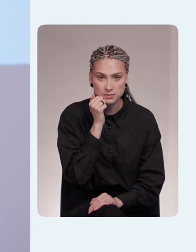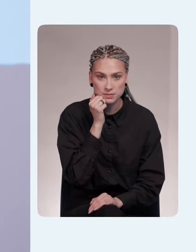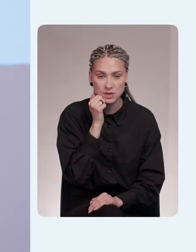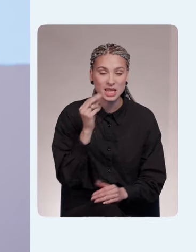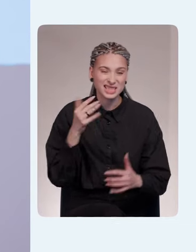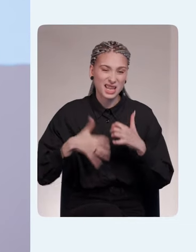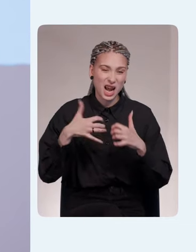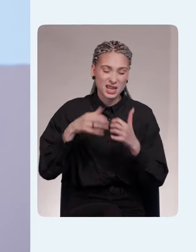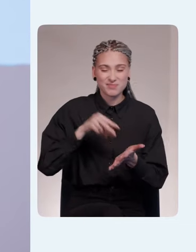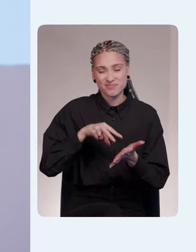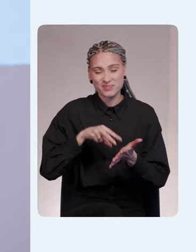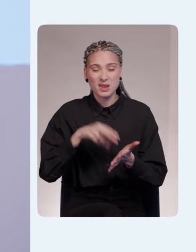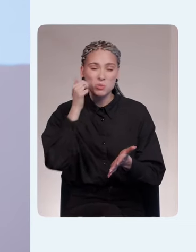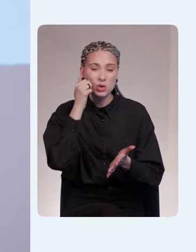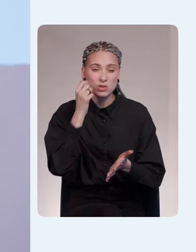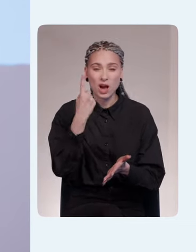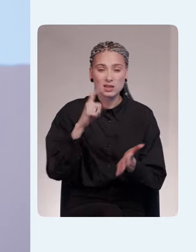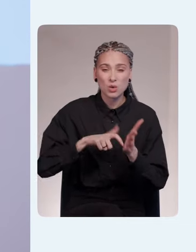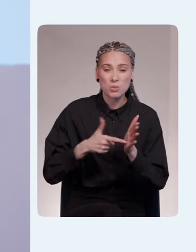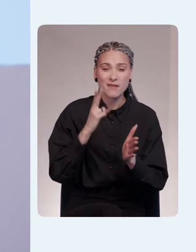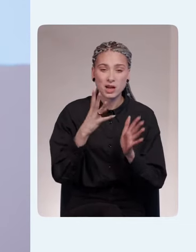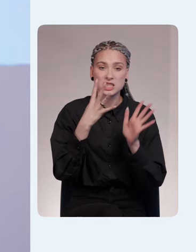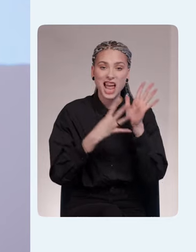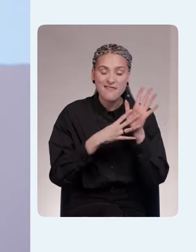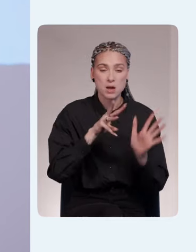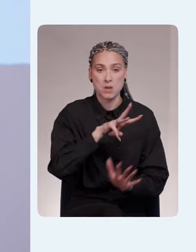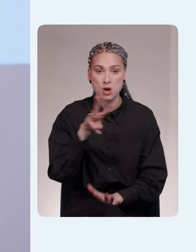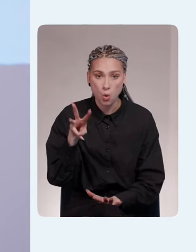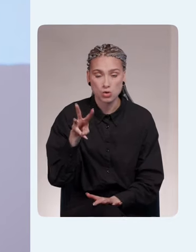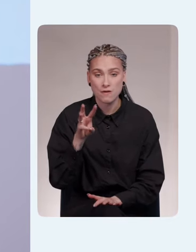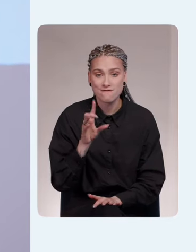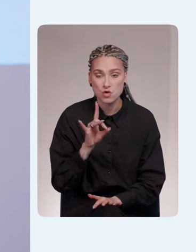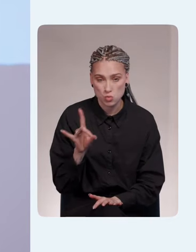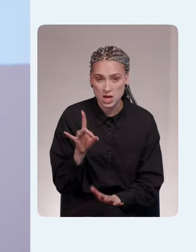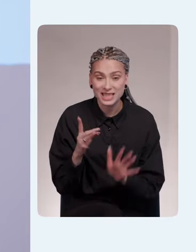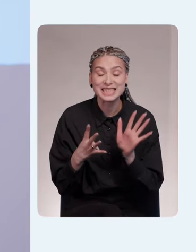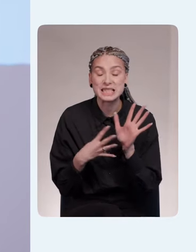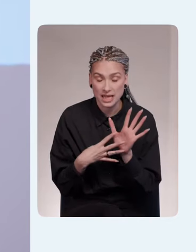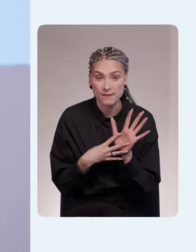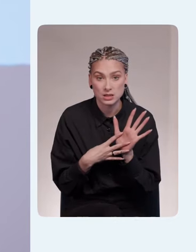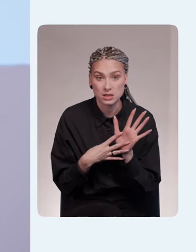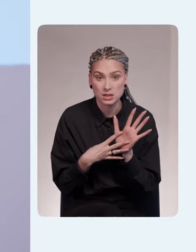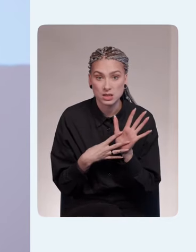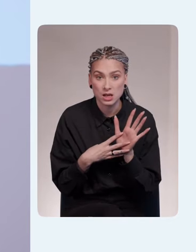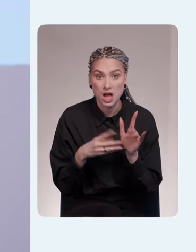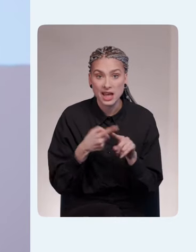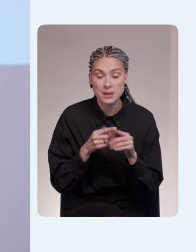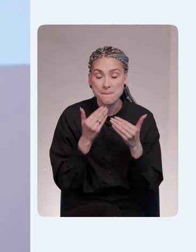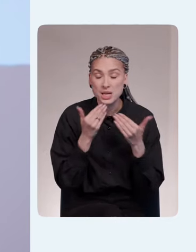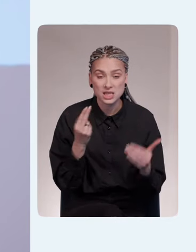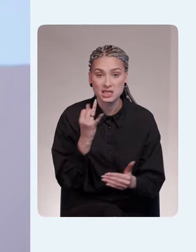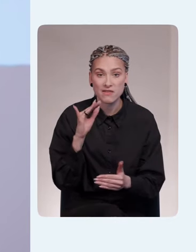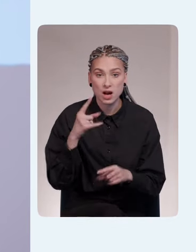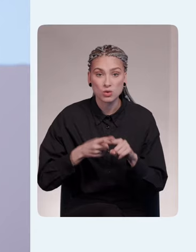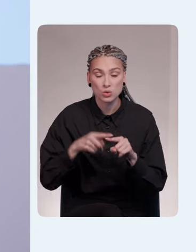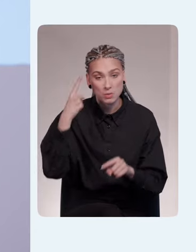цена однокомнатной квартиры в Москве – 9 миллионов рублей. 9. Это последняя цифра, которую